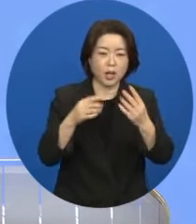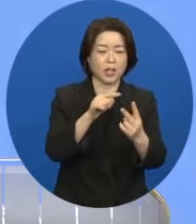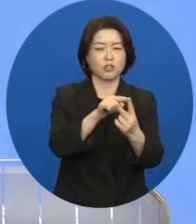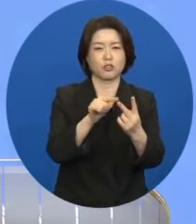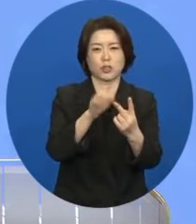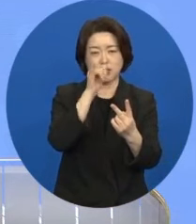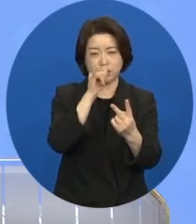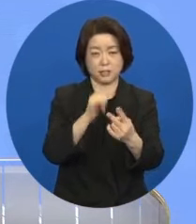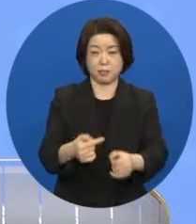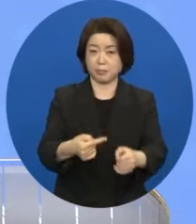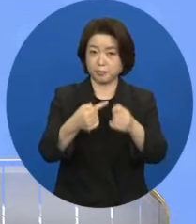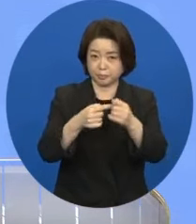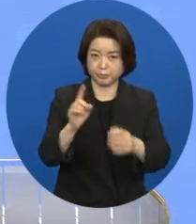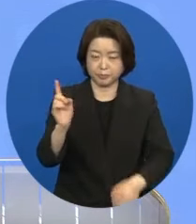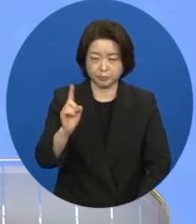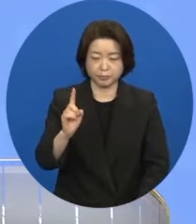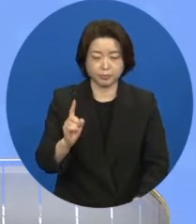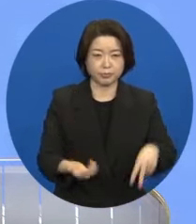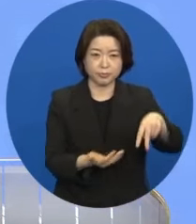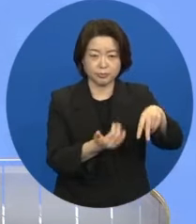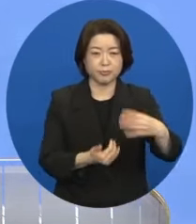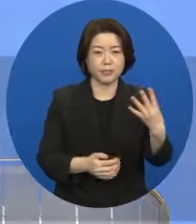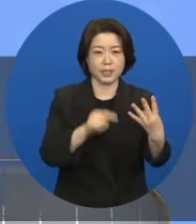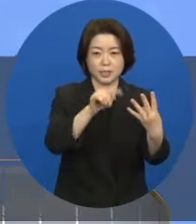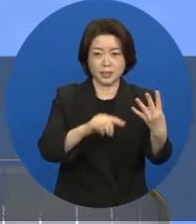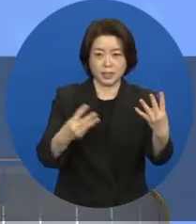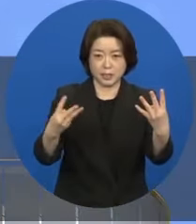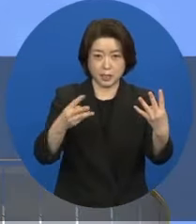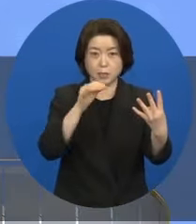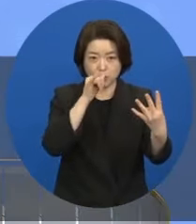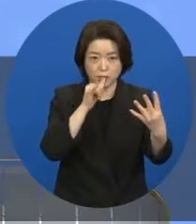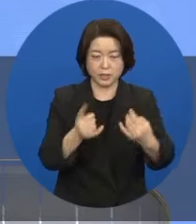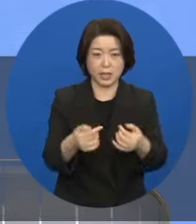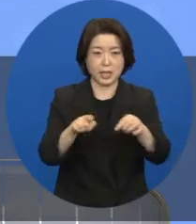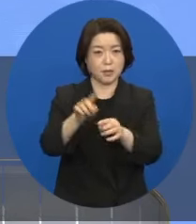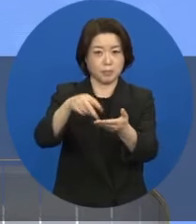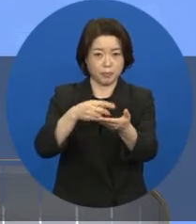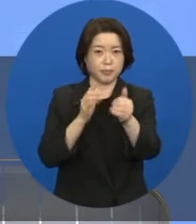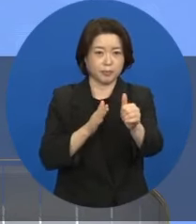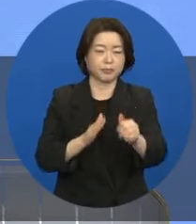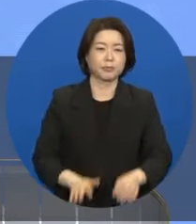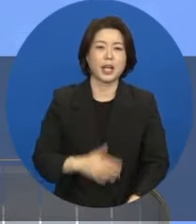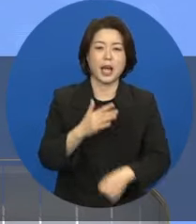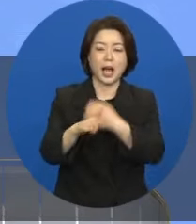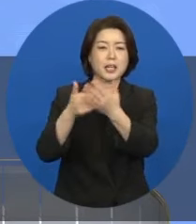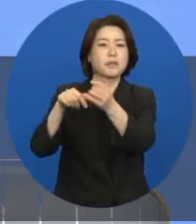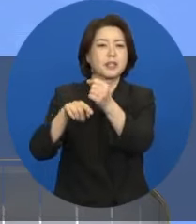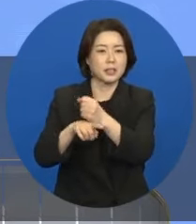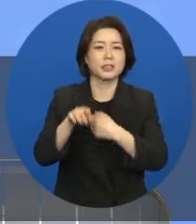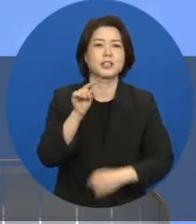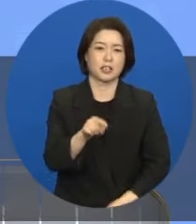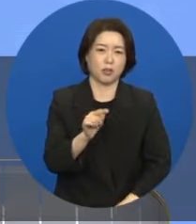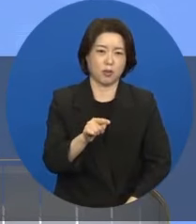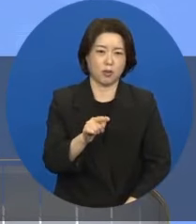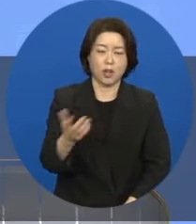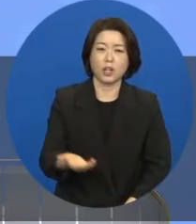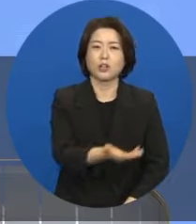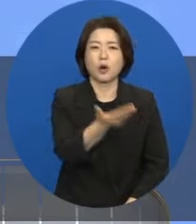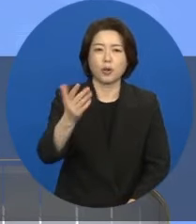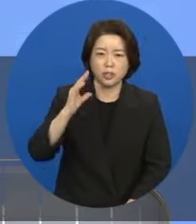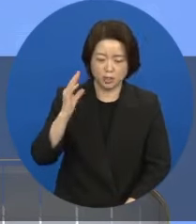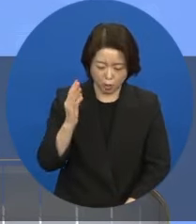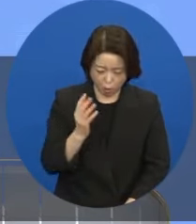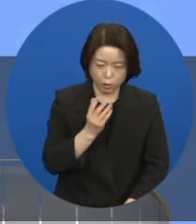첫 번째가 무엇이냐면 데살로니가전서 4장 3절에 나오는데 우리 함께 읽어보겠습니다 시작 하나님의 뜻은 이것이니